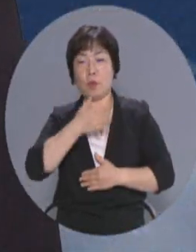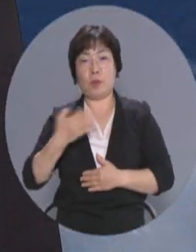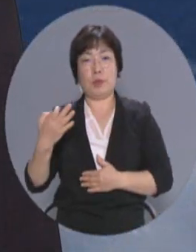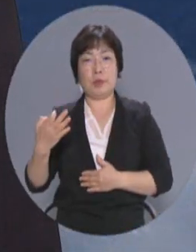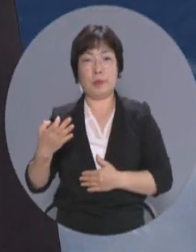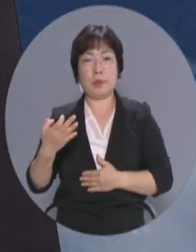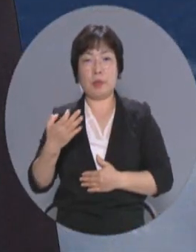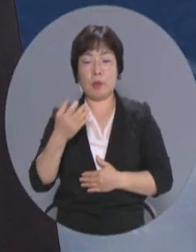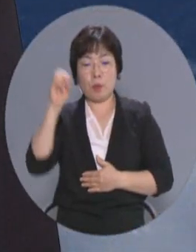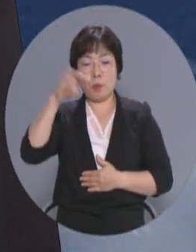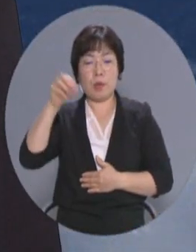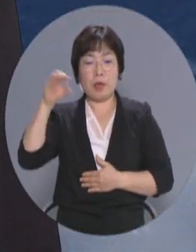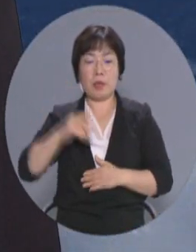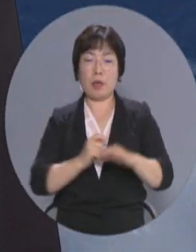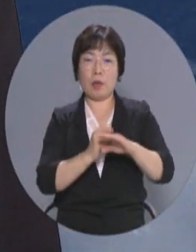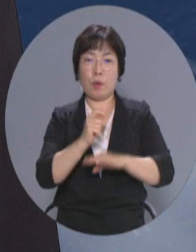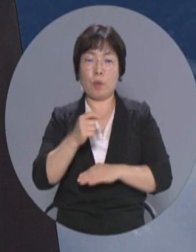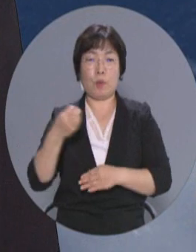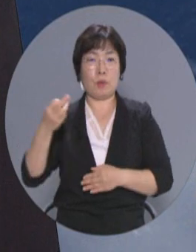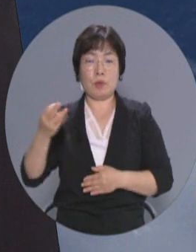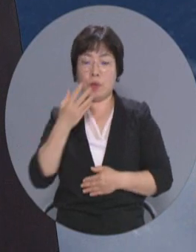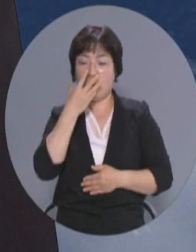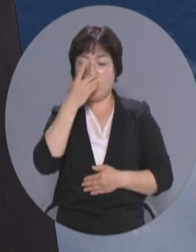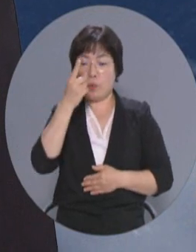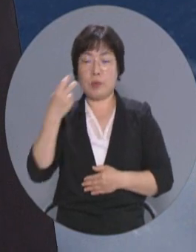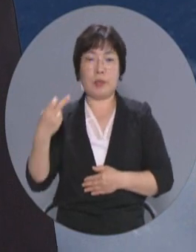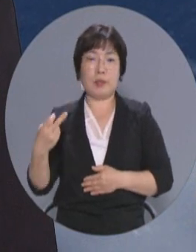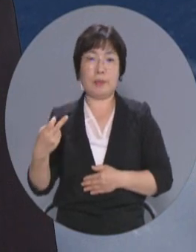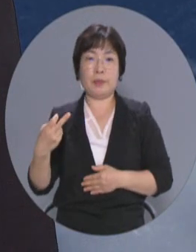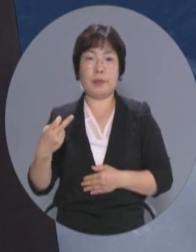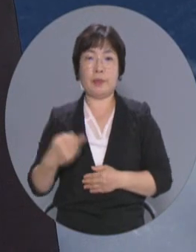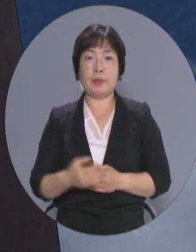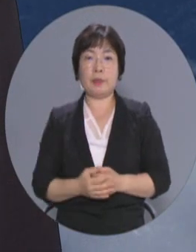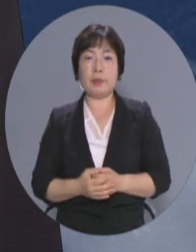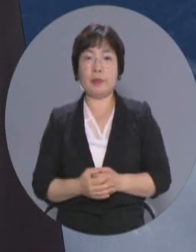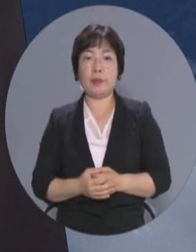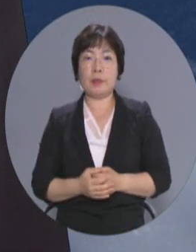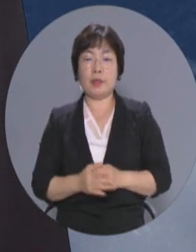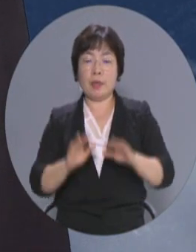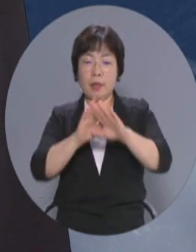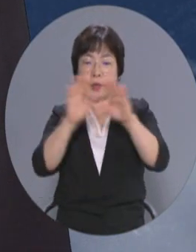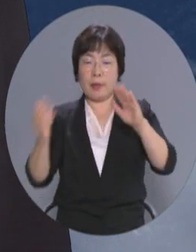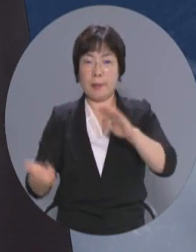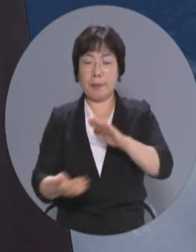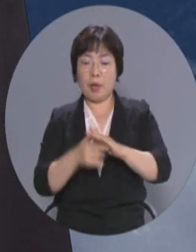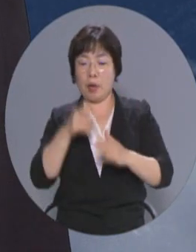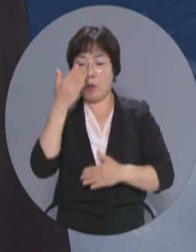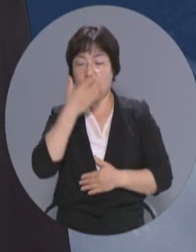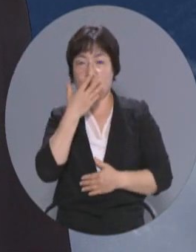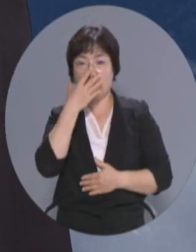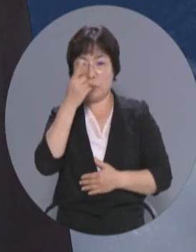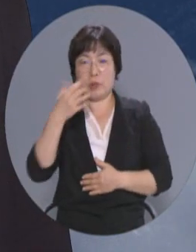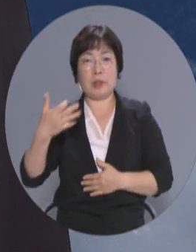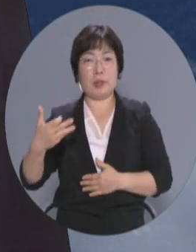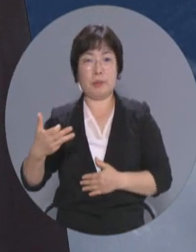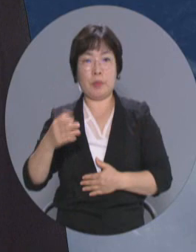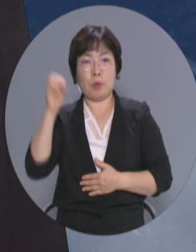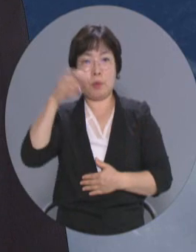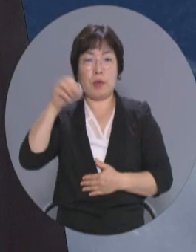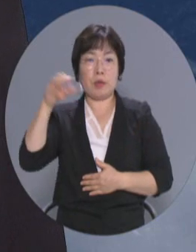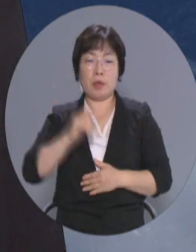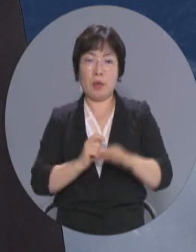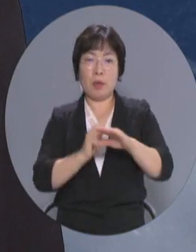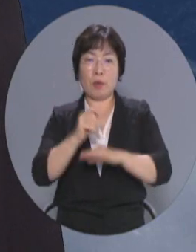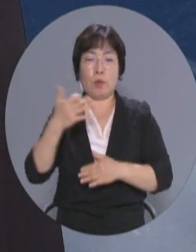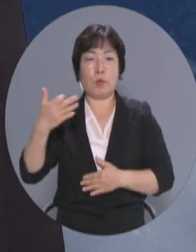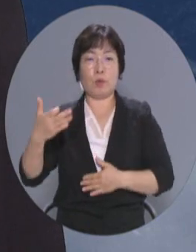14도 광양고 13도 순천 12도 예상됩니다 한낮기온은 여수와 순천 18도 광향 고흥